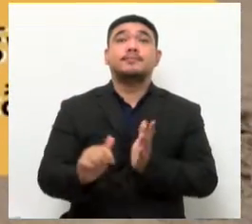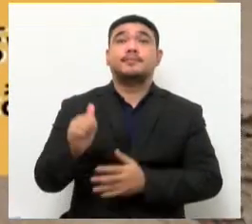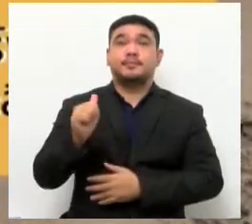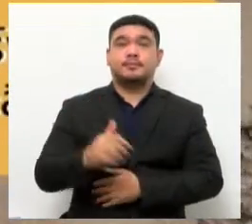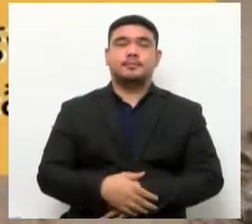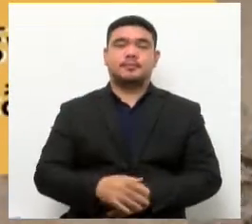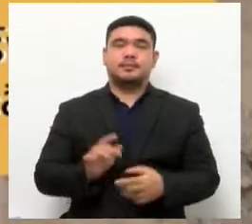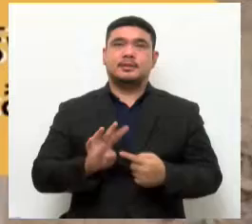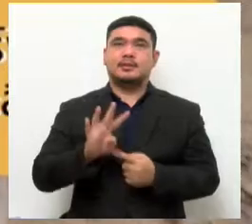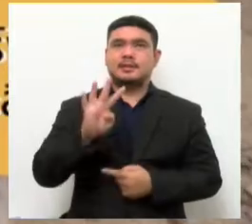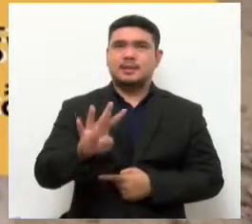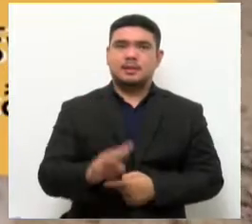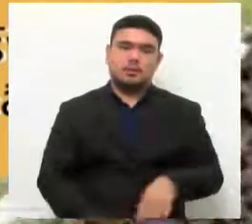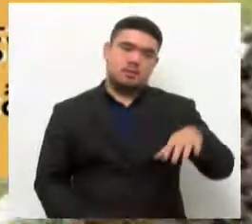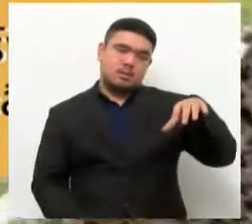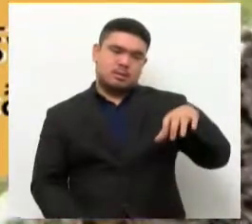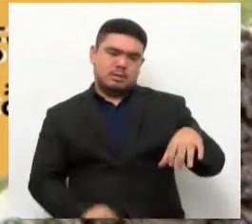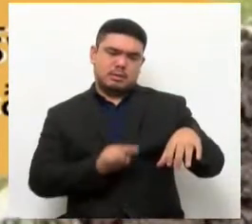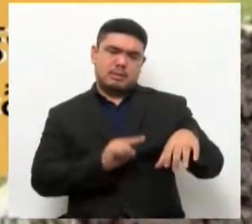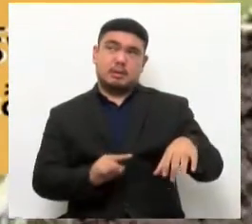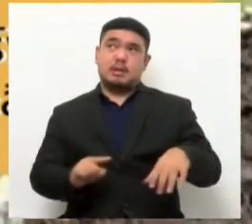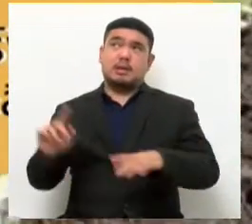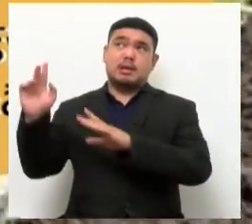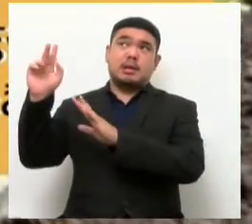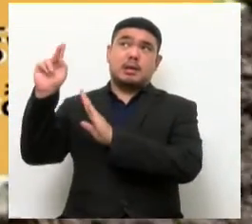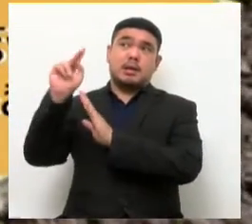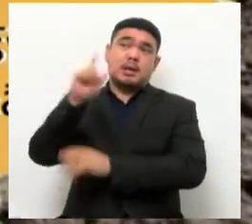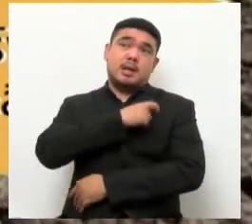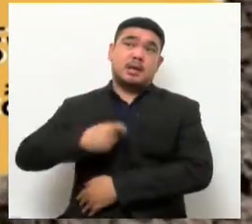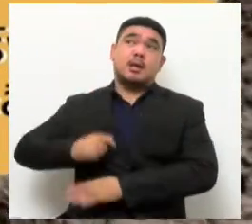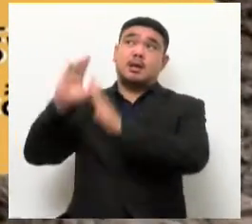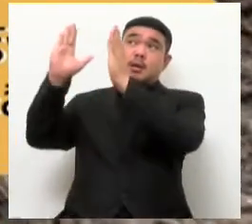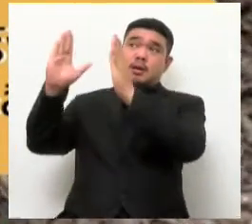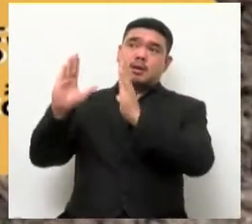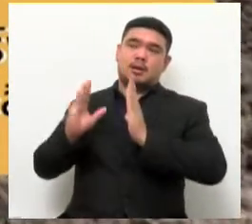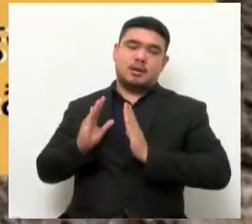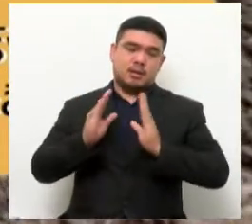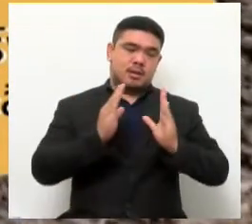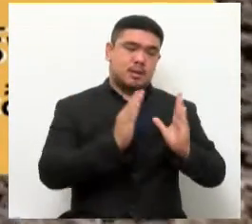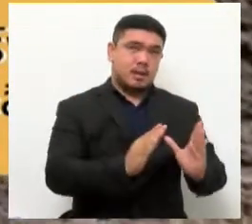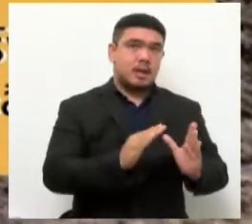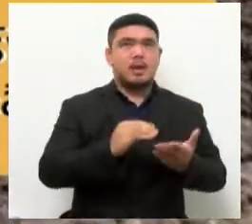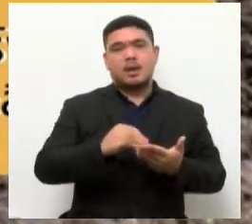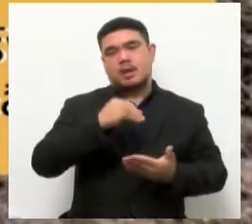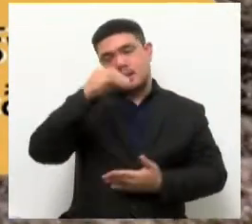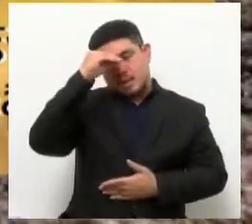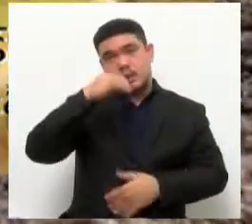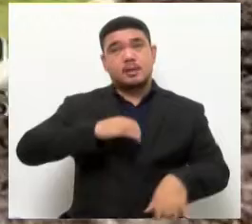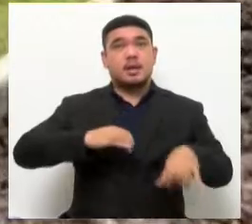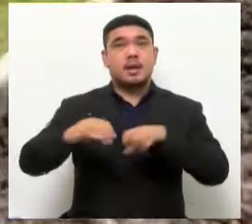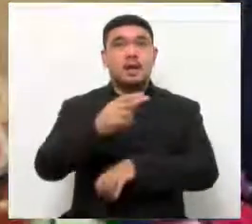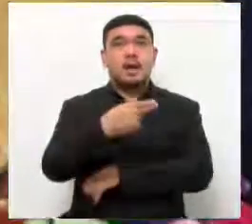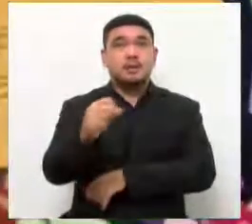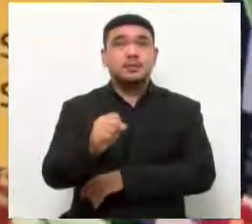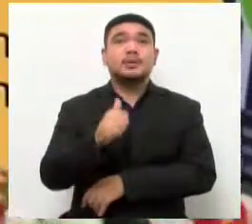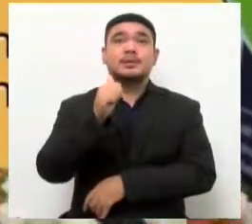นับสนุนให้สถานศึกษาน้อมนำศาสตร์พระราชาสู่การบริหารและการจัดการศึกษาที่มีคุณภาพและ